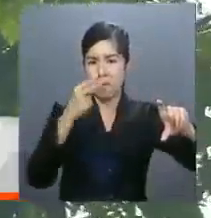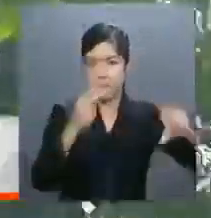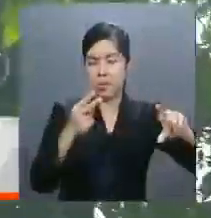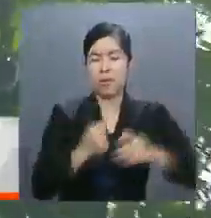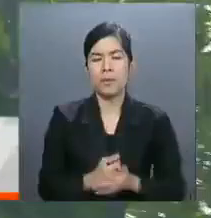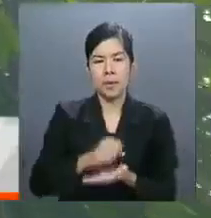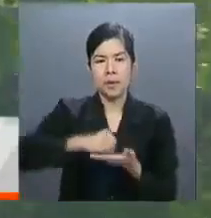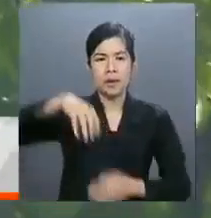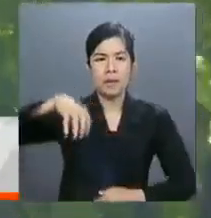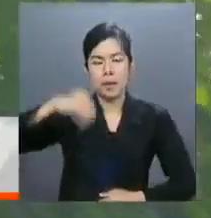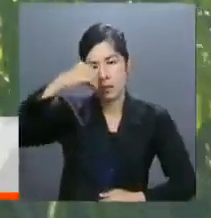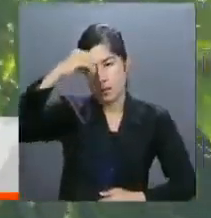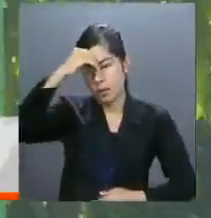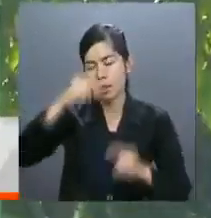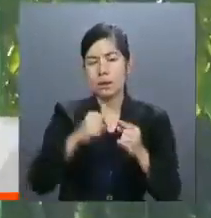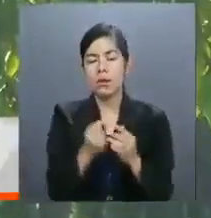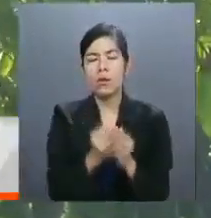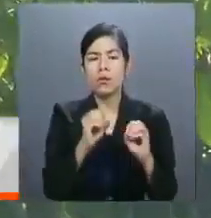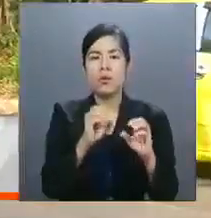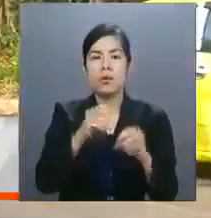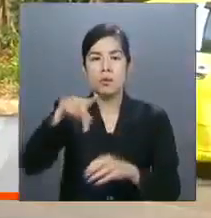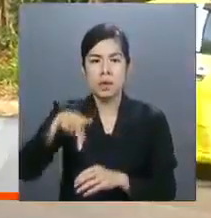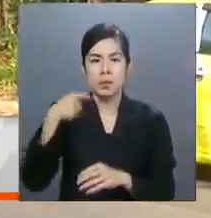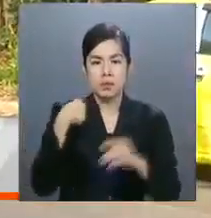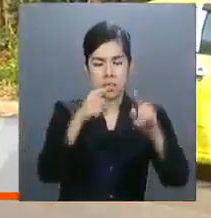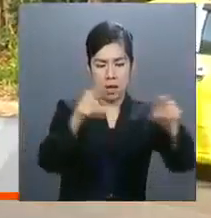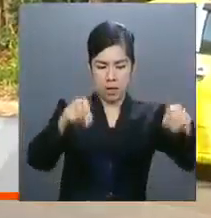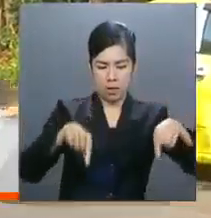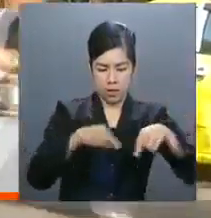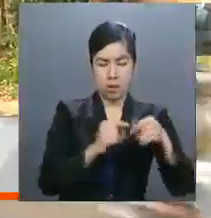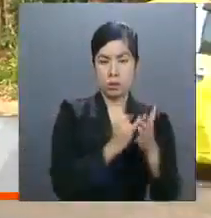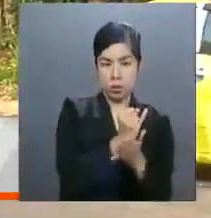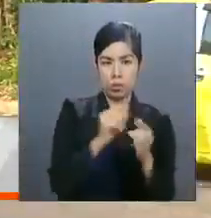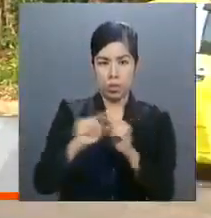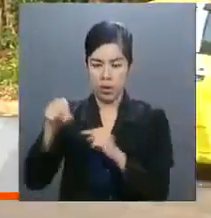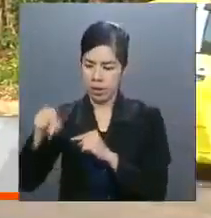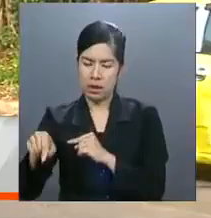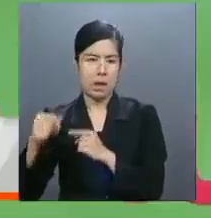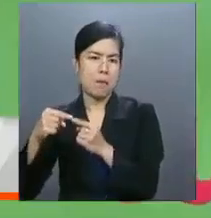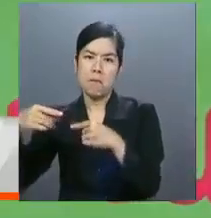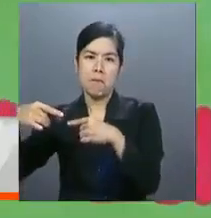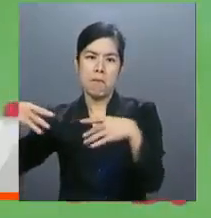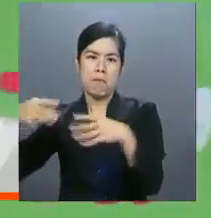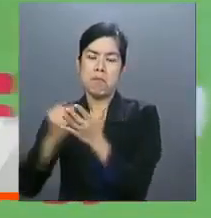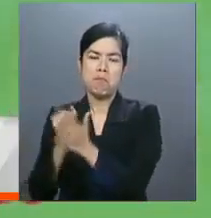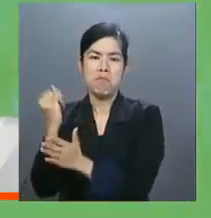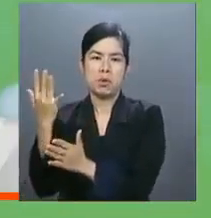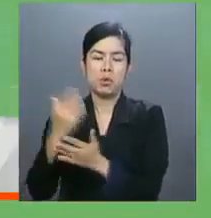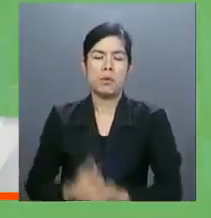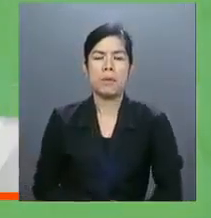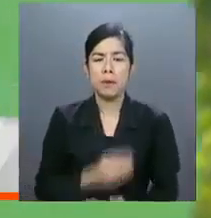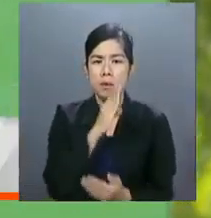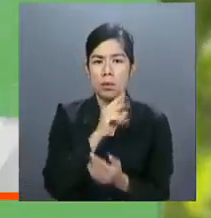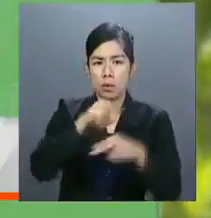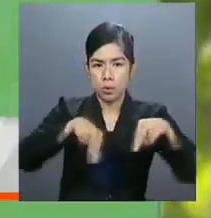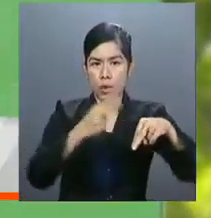บันกวดวิชา1แห่งมีใบอนุญาตถูกต้องส่วนอีก1แห่งไม่พบมีการขึ้นทะเบียนไว้กับสช.หากตรวจพบว่ามีส่วนเกี่ยว